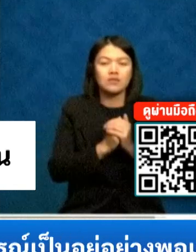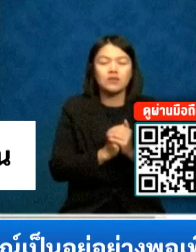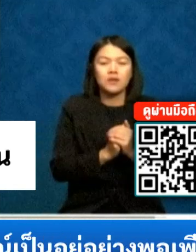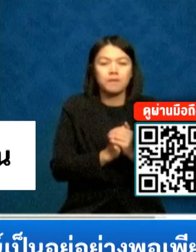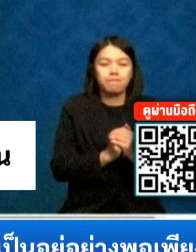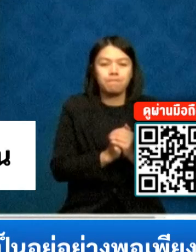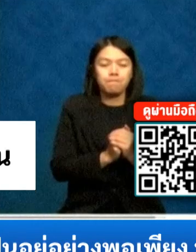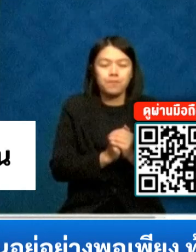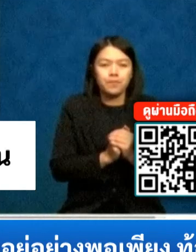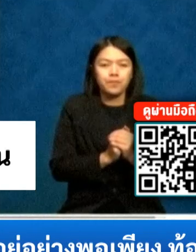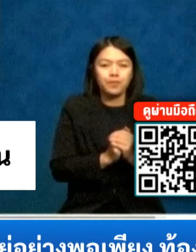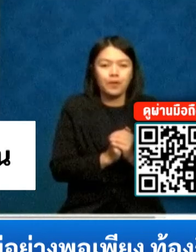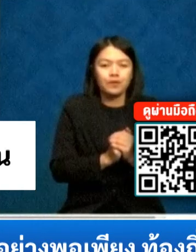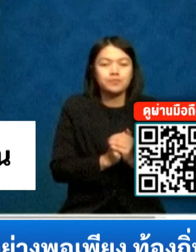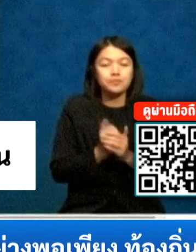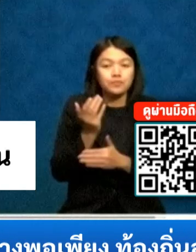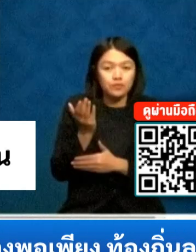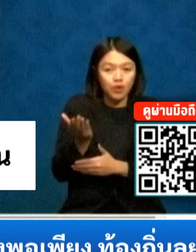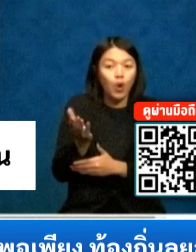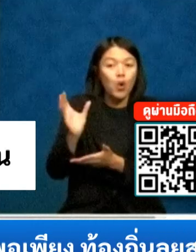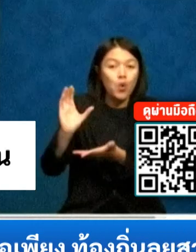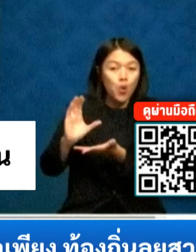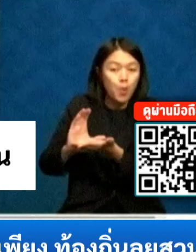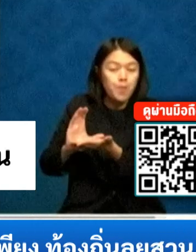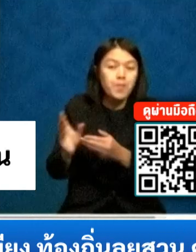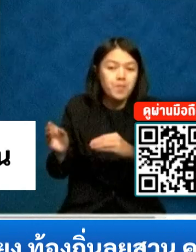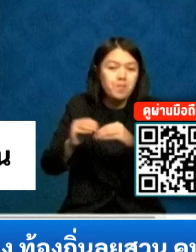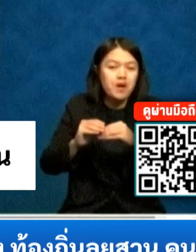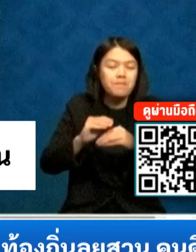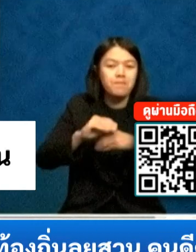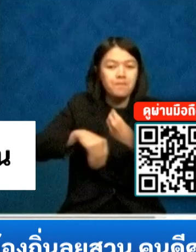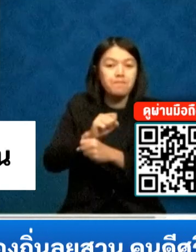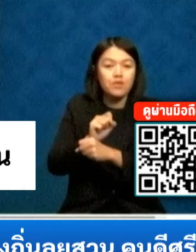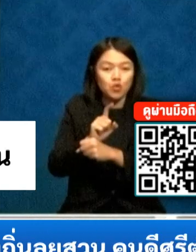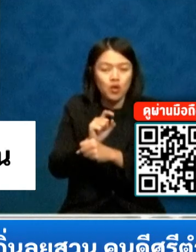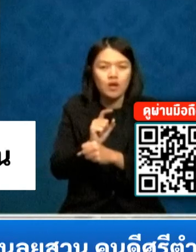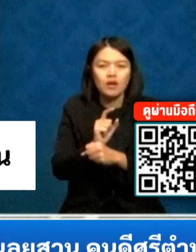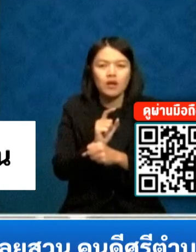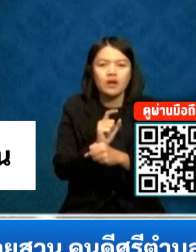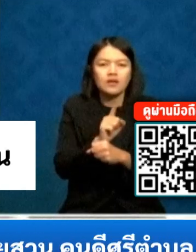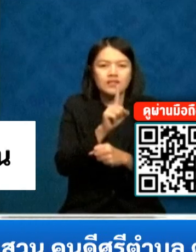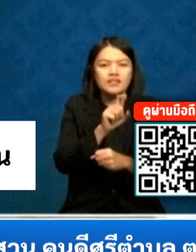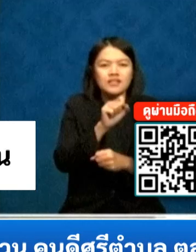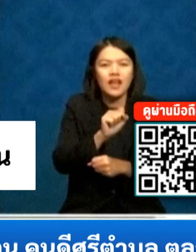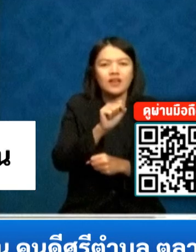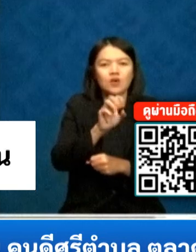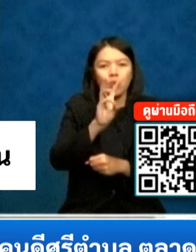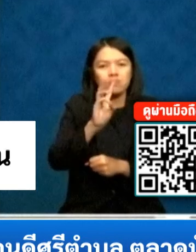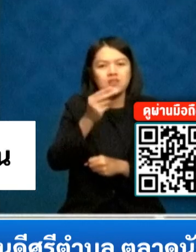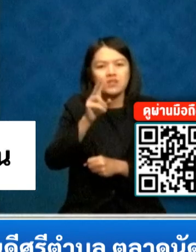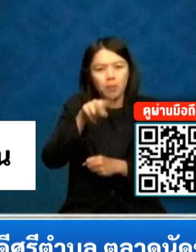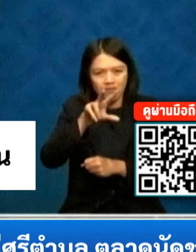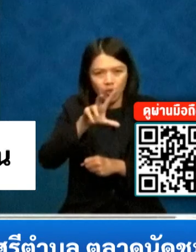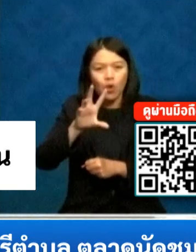ากปีเราไปของบเพิ่มเติมงบกระตุ้นเศรษฐกิจปี67 122,000 ล้านแล้วบ